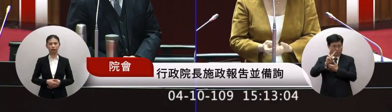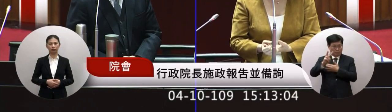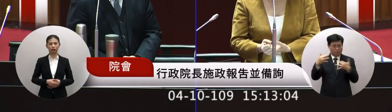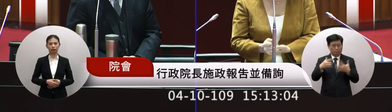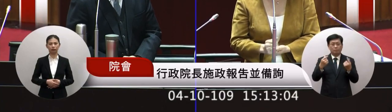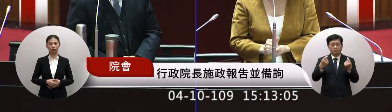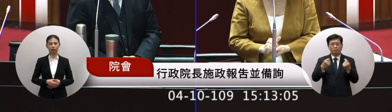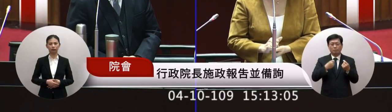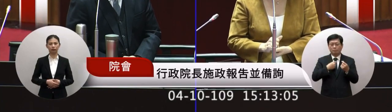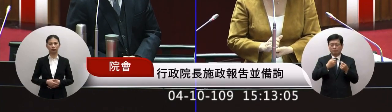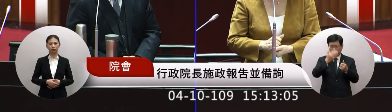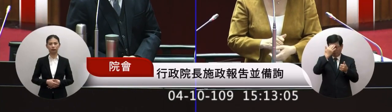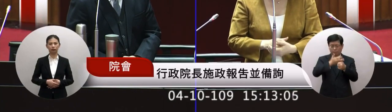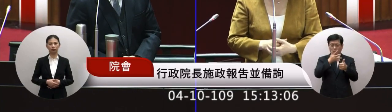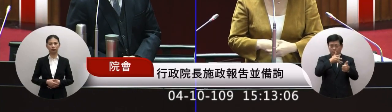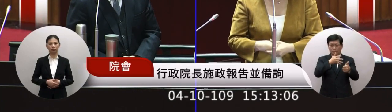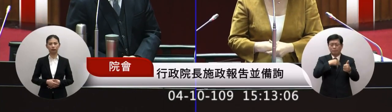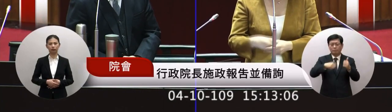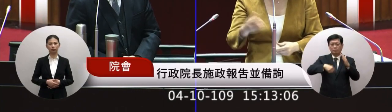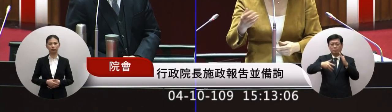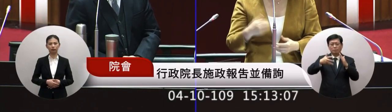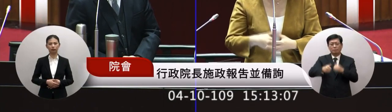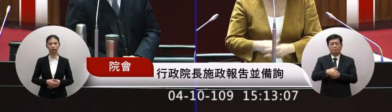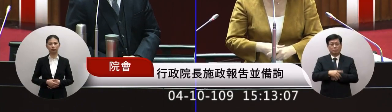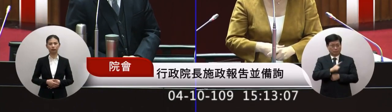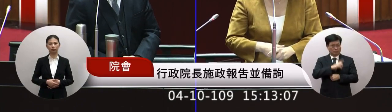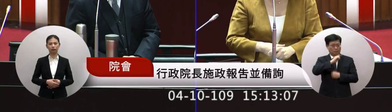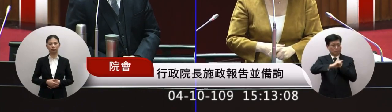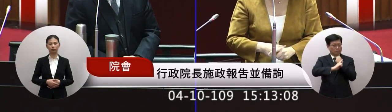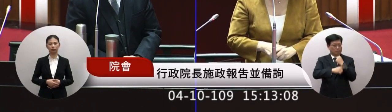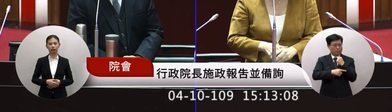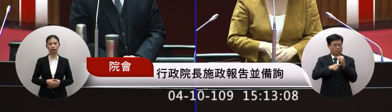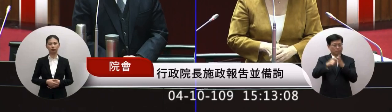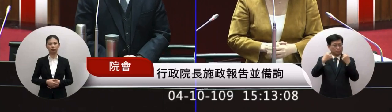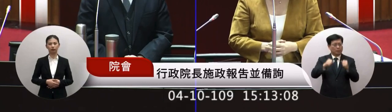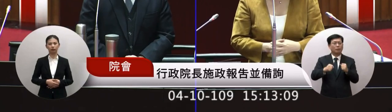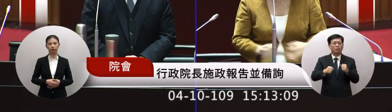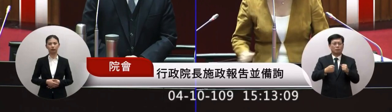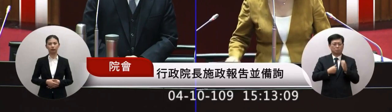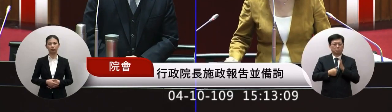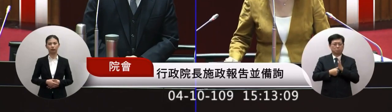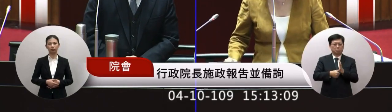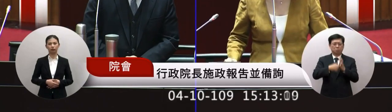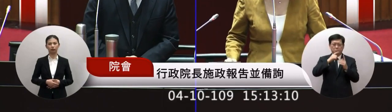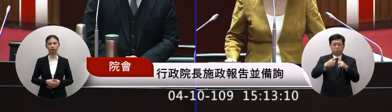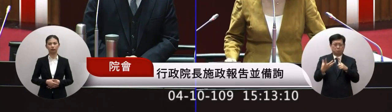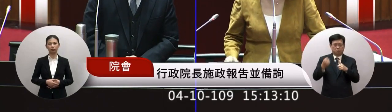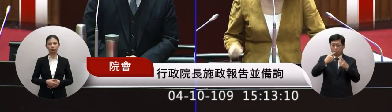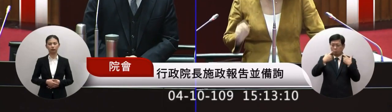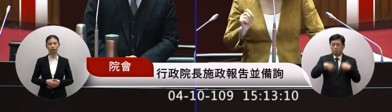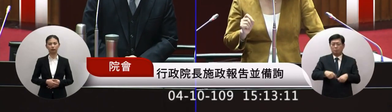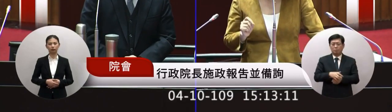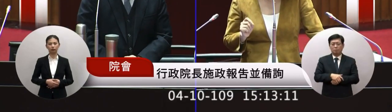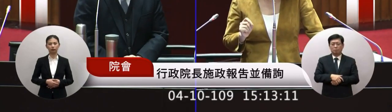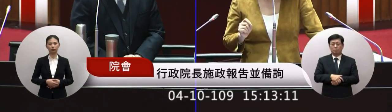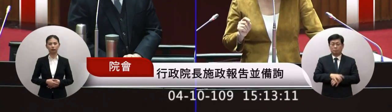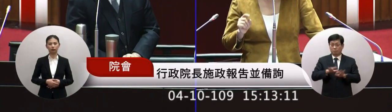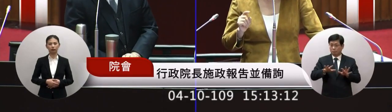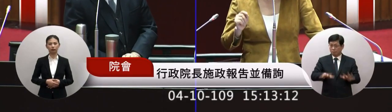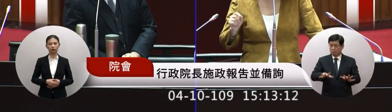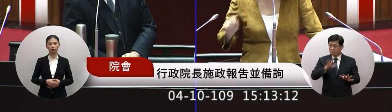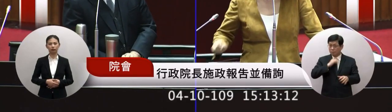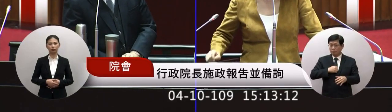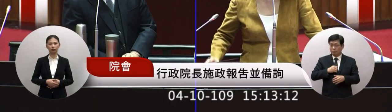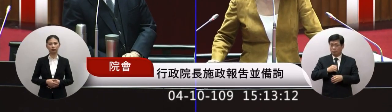2个问题呢，也要特别请教院长，就是院长是法律人啊，那也是著名的这个人权的律师。在这一次呢，